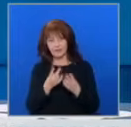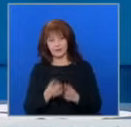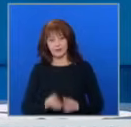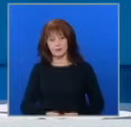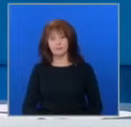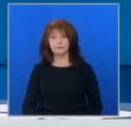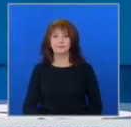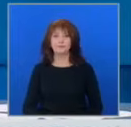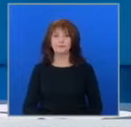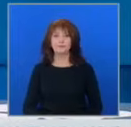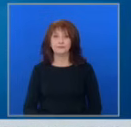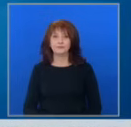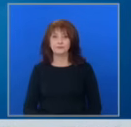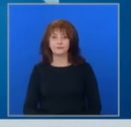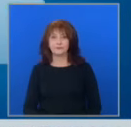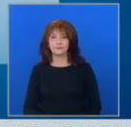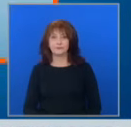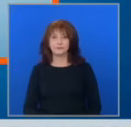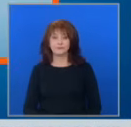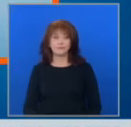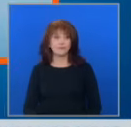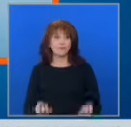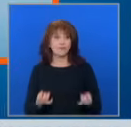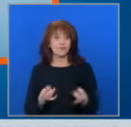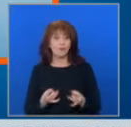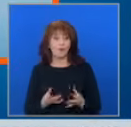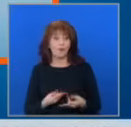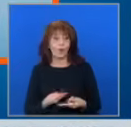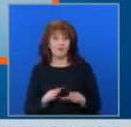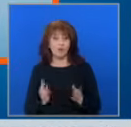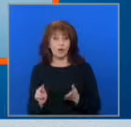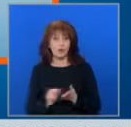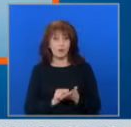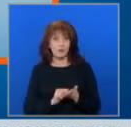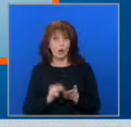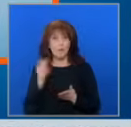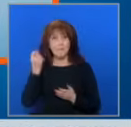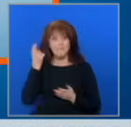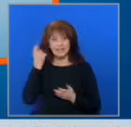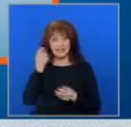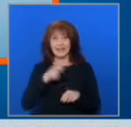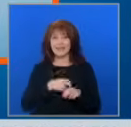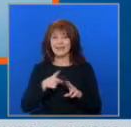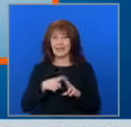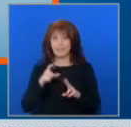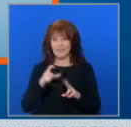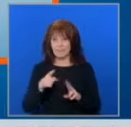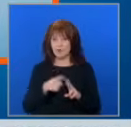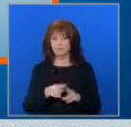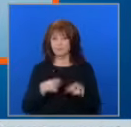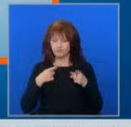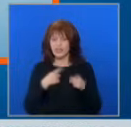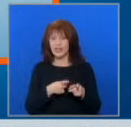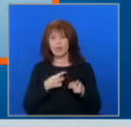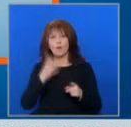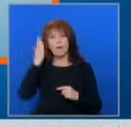Милена Кирова и Николай Минков. В ново отворено писмо председателят на парламентарната група на ДПС Делян Пеевски остро критикува